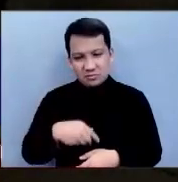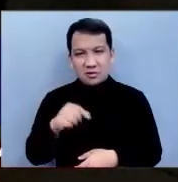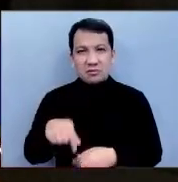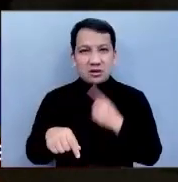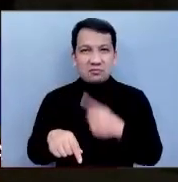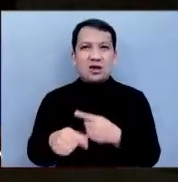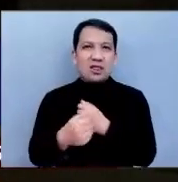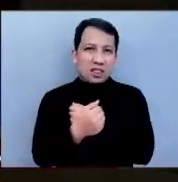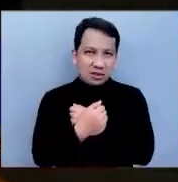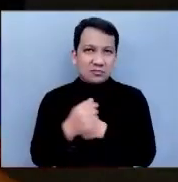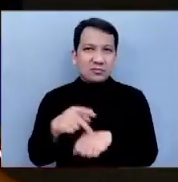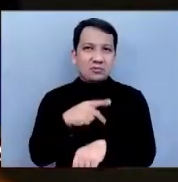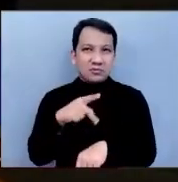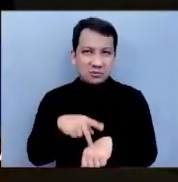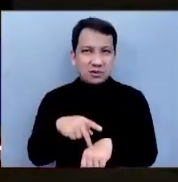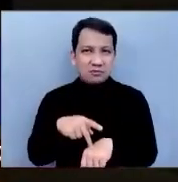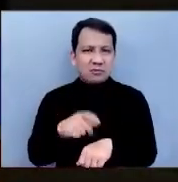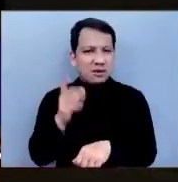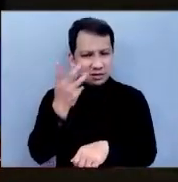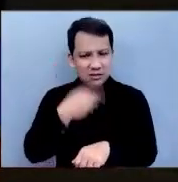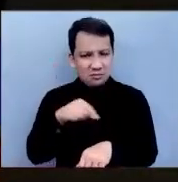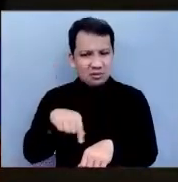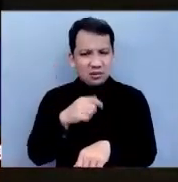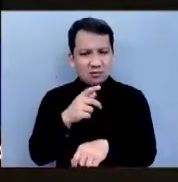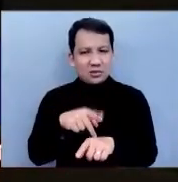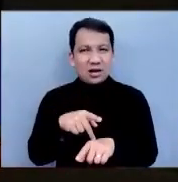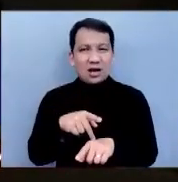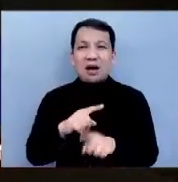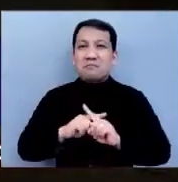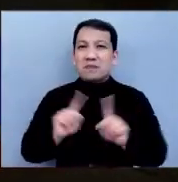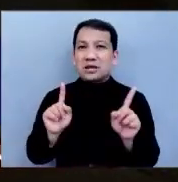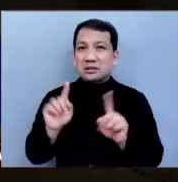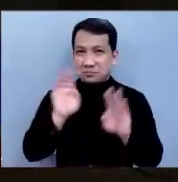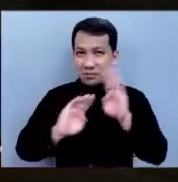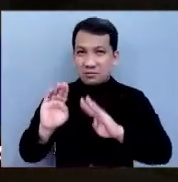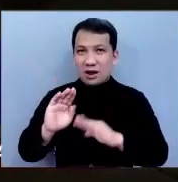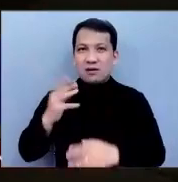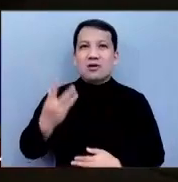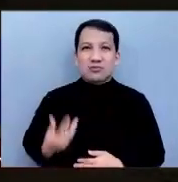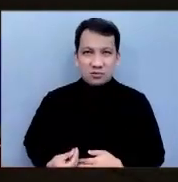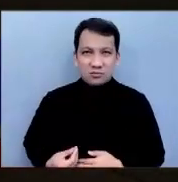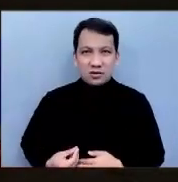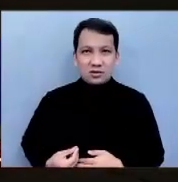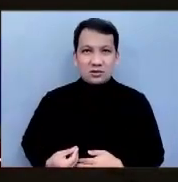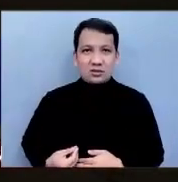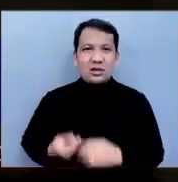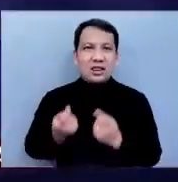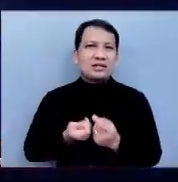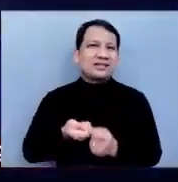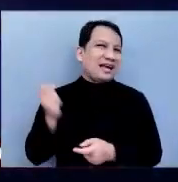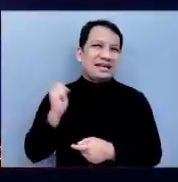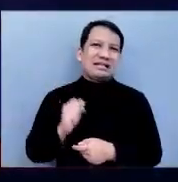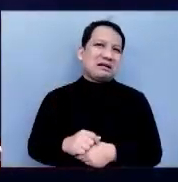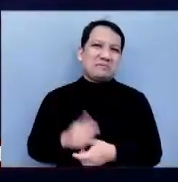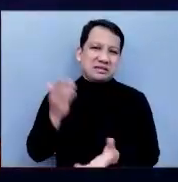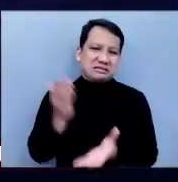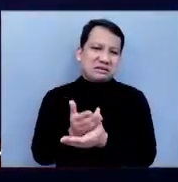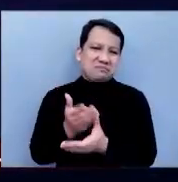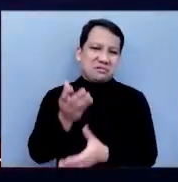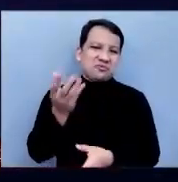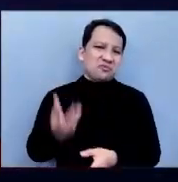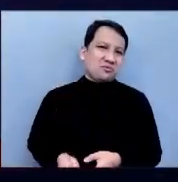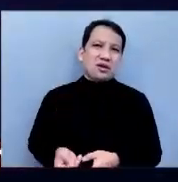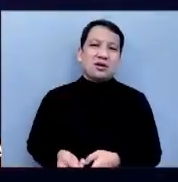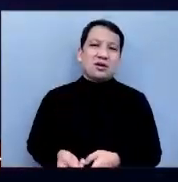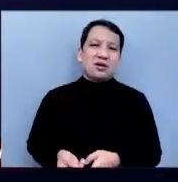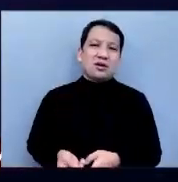natin ating bay, ang ating bansa. Ang problema nga lang, yung corruption, dapat ma-eradicate talaga yon. Hot topic din sa